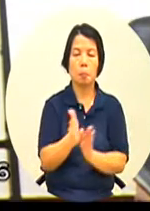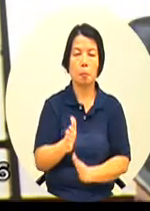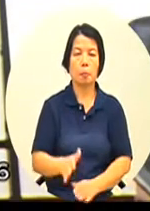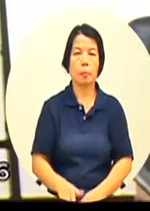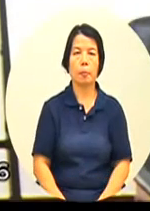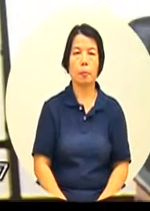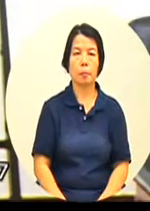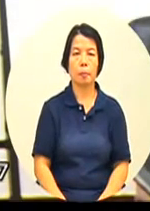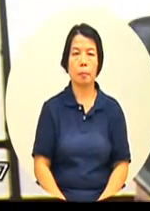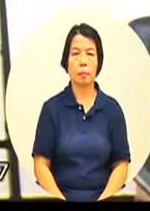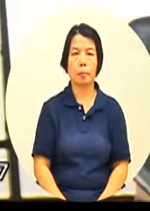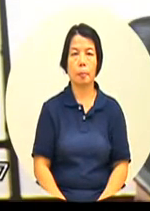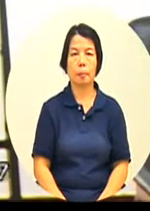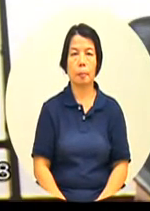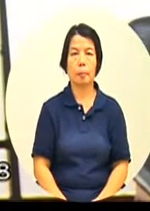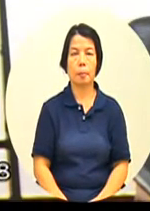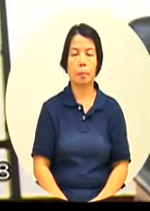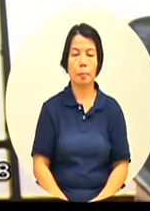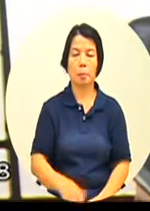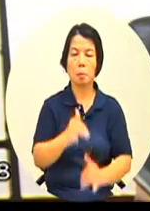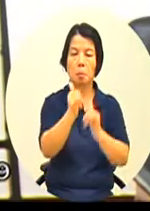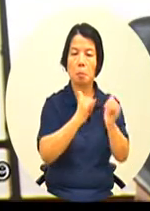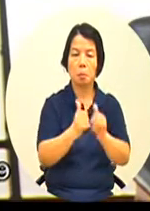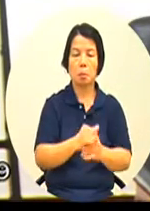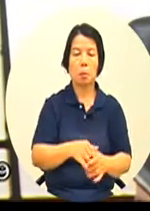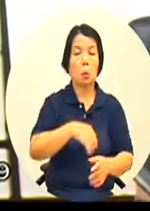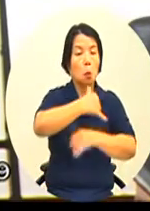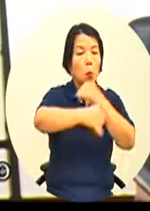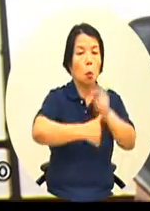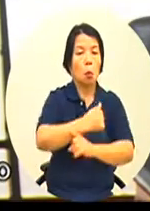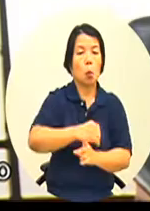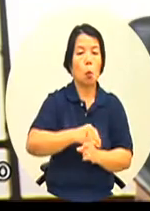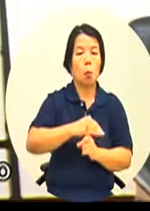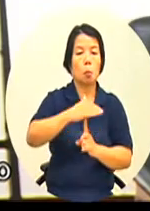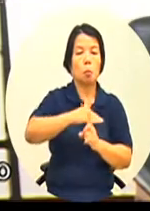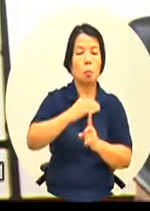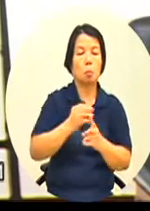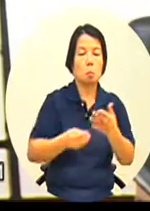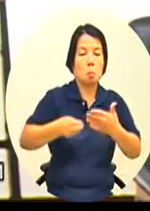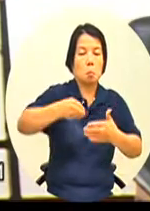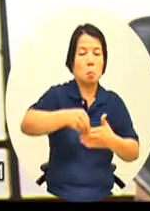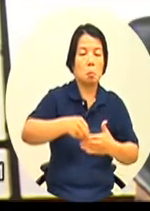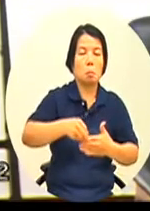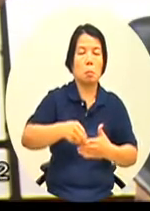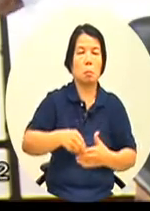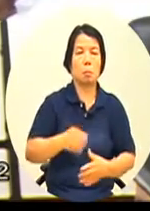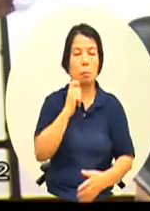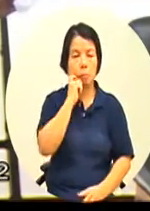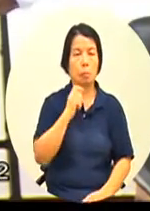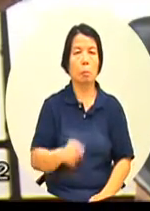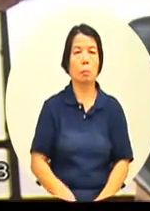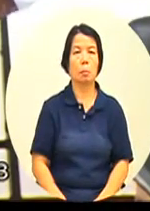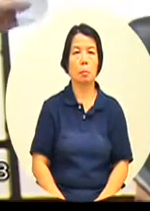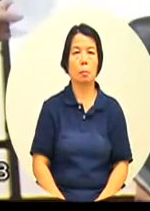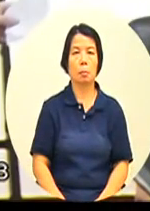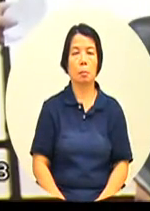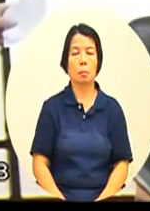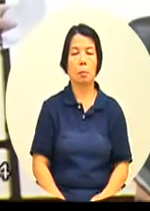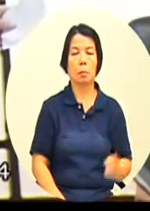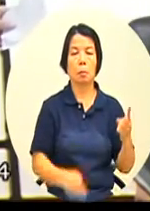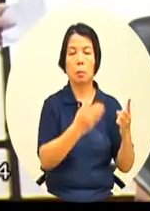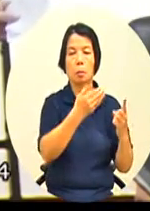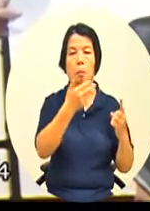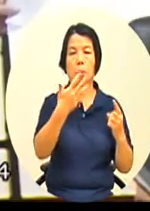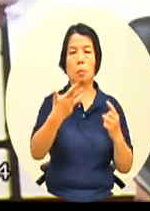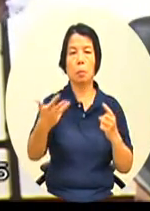这个他们民众的生活品质提升到一个程度，那更何况是